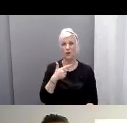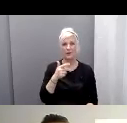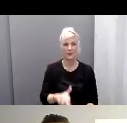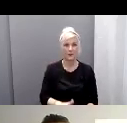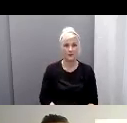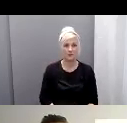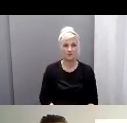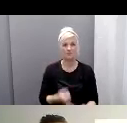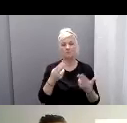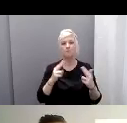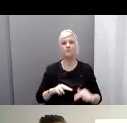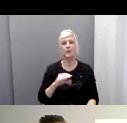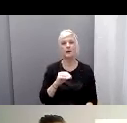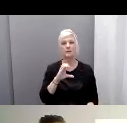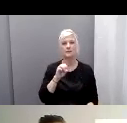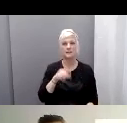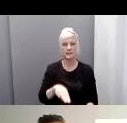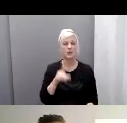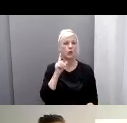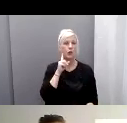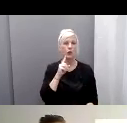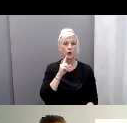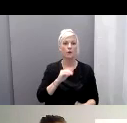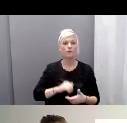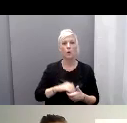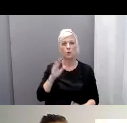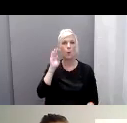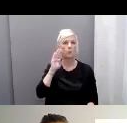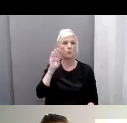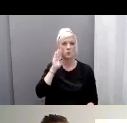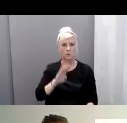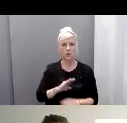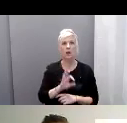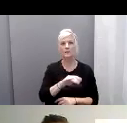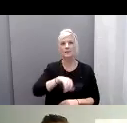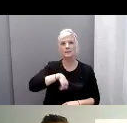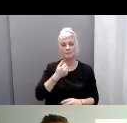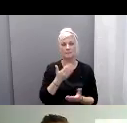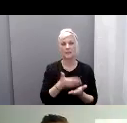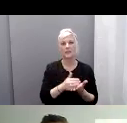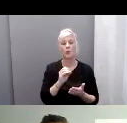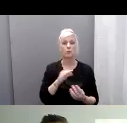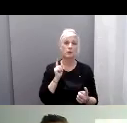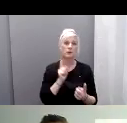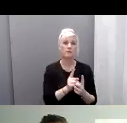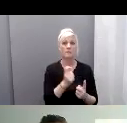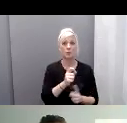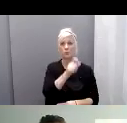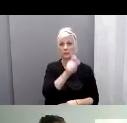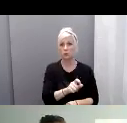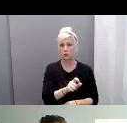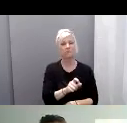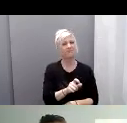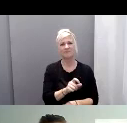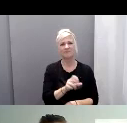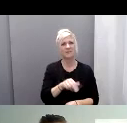Och Asim, som är döv och homosexuell, berättade: om jag träffade någon person så skulle jag... Det är